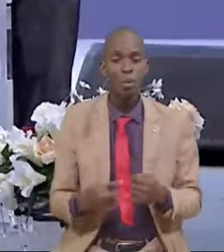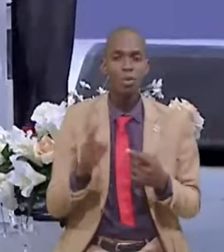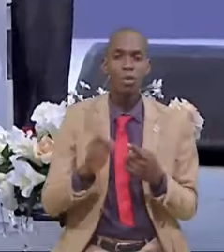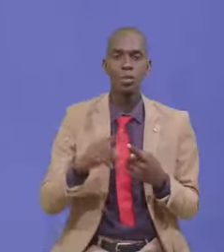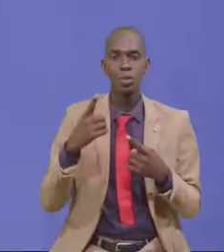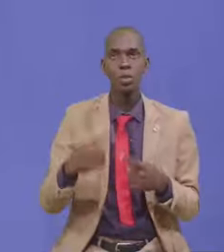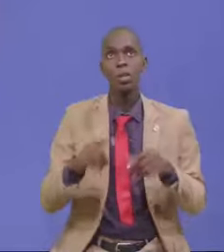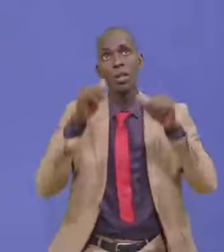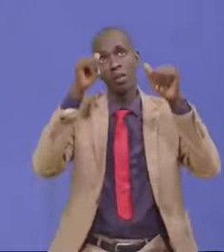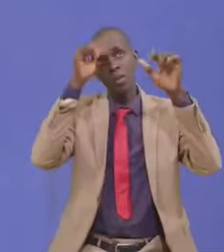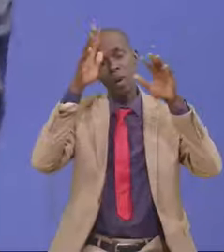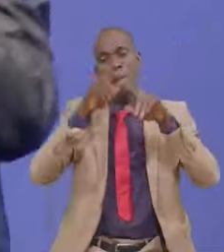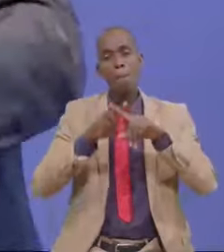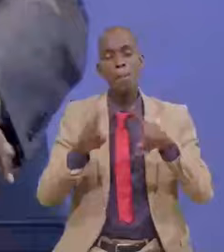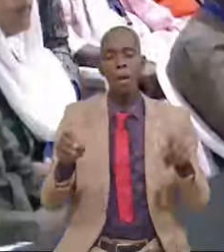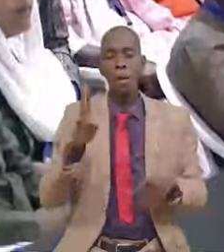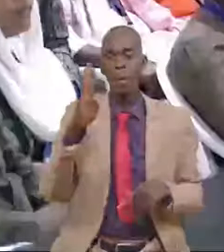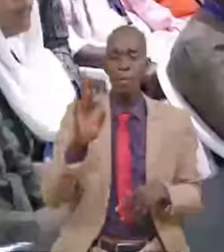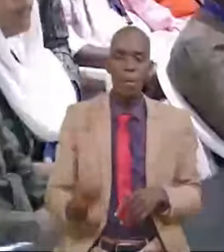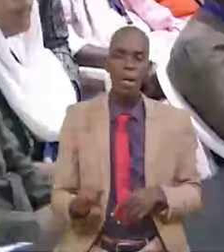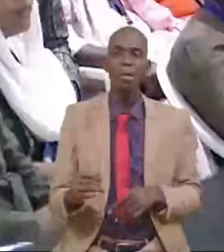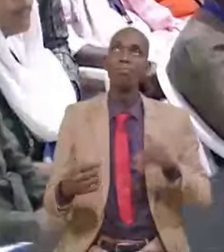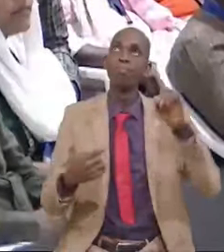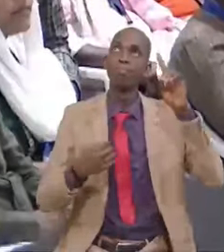Jean 14, 6, Jésus dit, je suis le